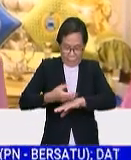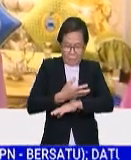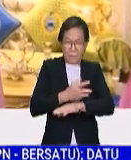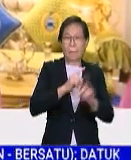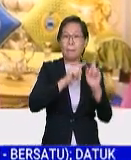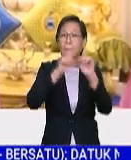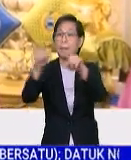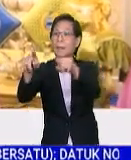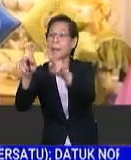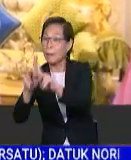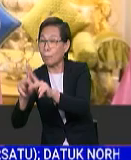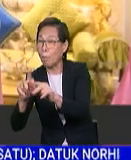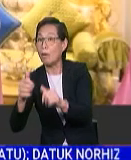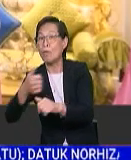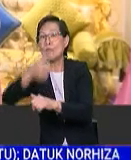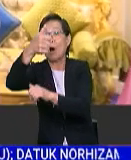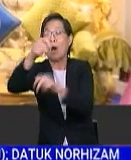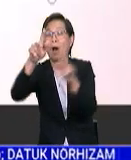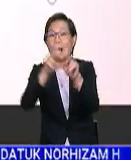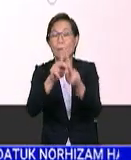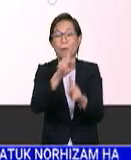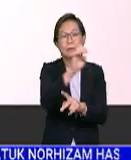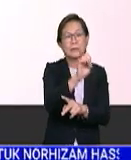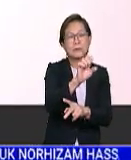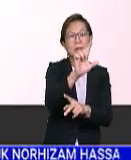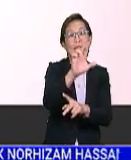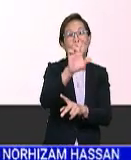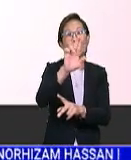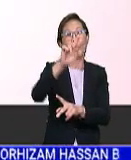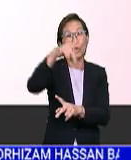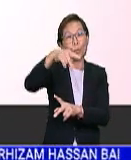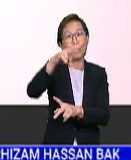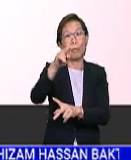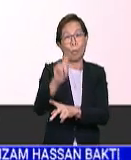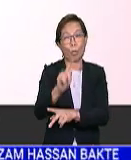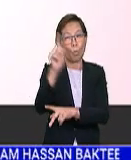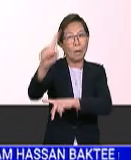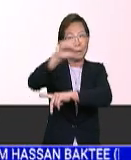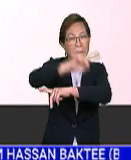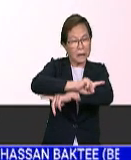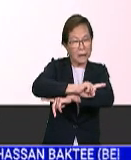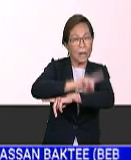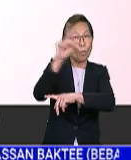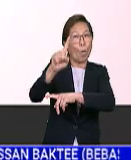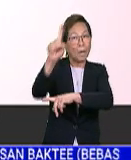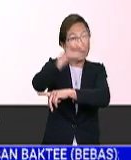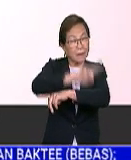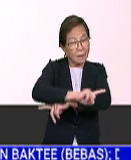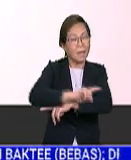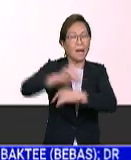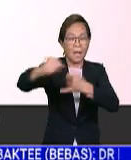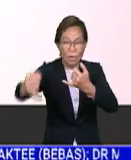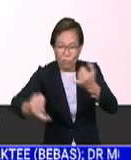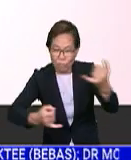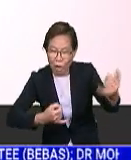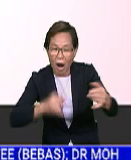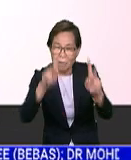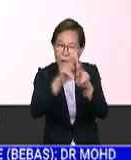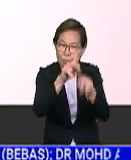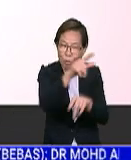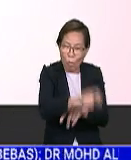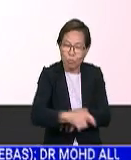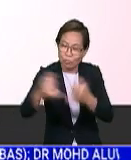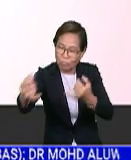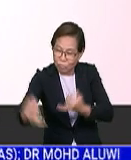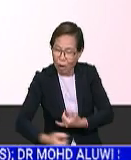Kampung So the first one is in Kampung selupur it's important to have that one day so that we can invite the Kampung people we give